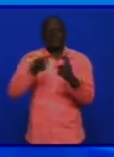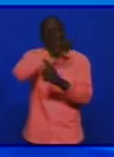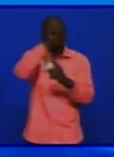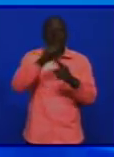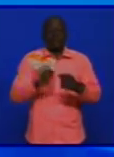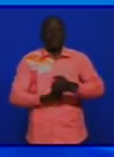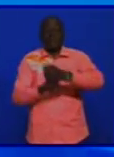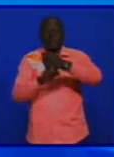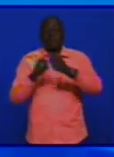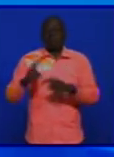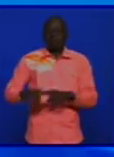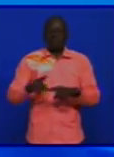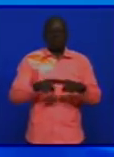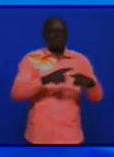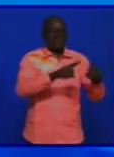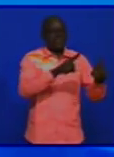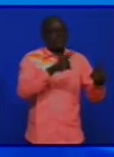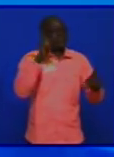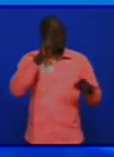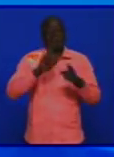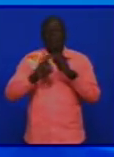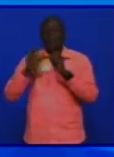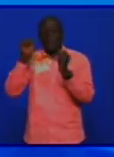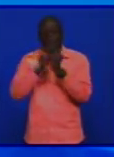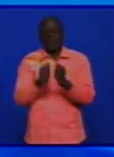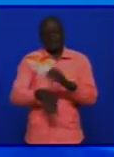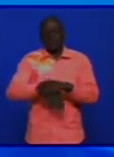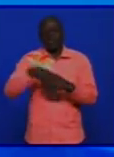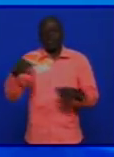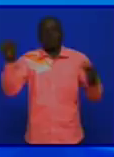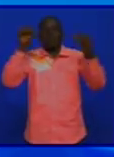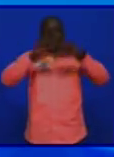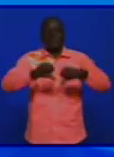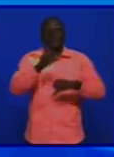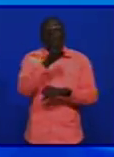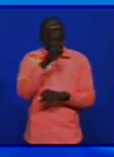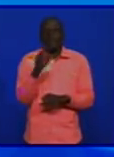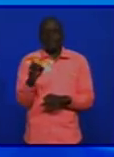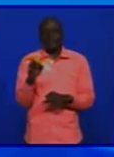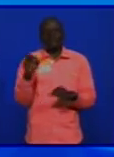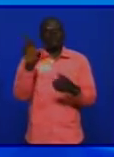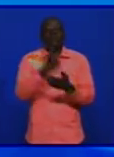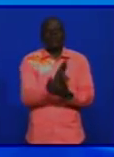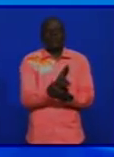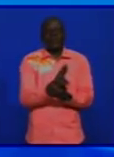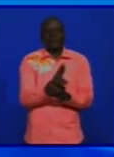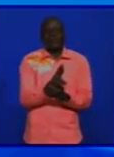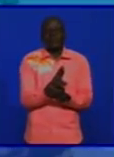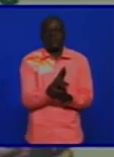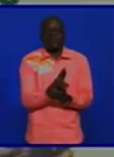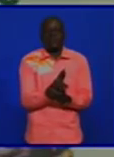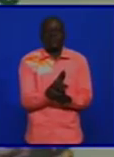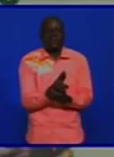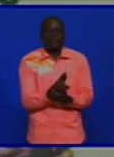les différentes concertations tous azimuts pour une sortie de crise au Burkina Faso. Vincent Kindrebego qui feuillette les journaux pour nous.